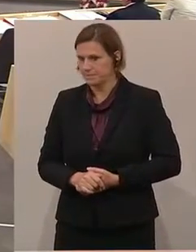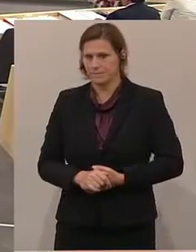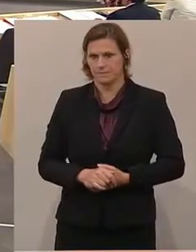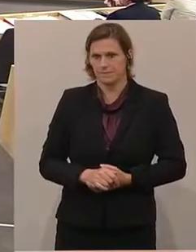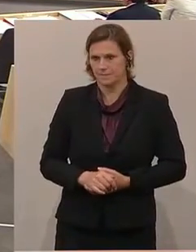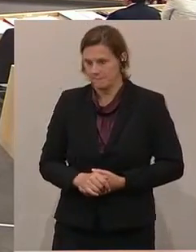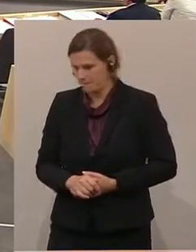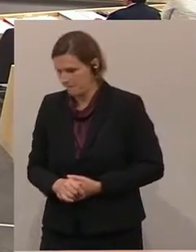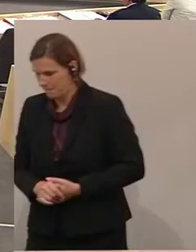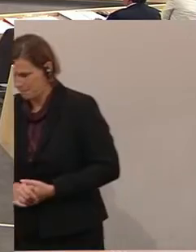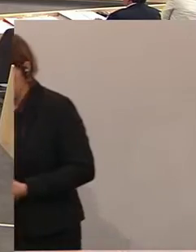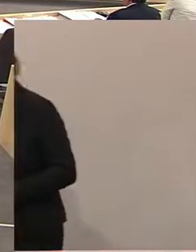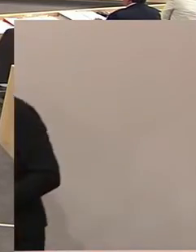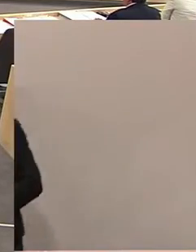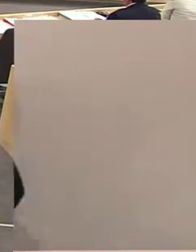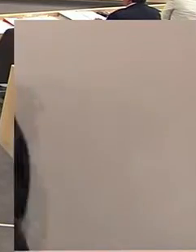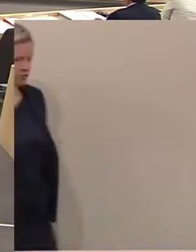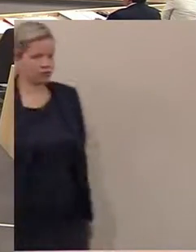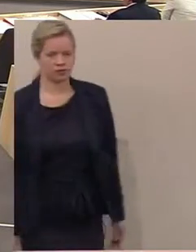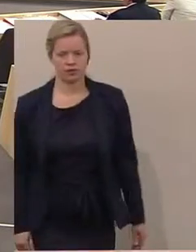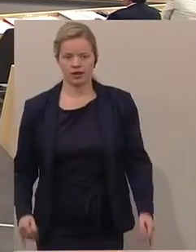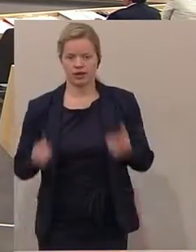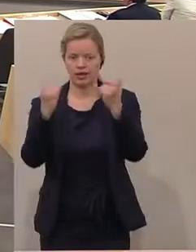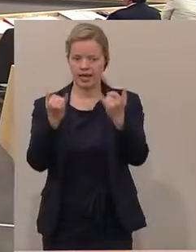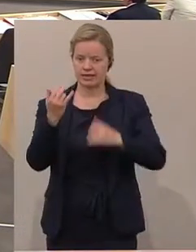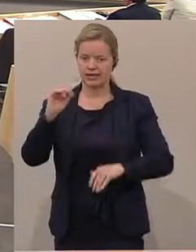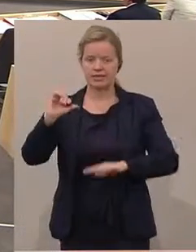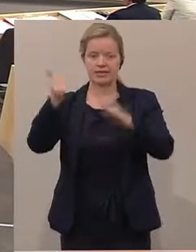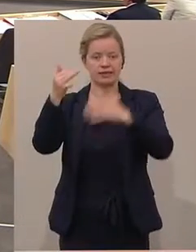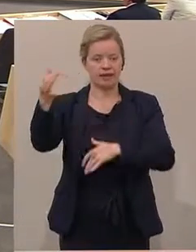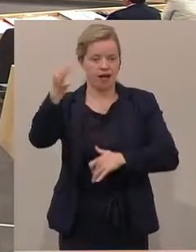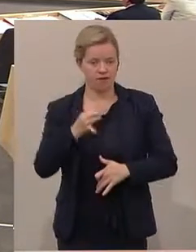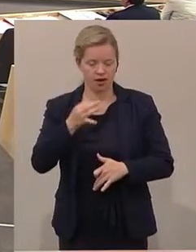insgesamt sechsten Anfrage. Herr Abgeordneter Hofenauer, bitte.